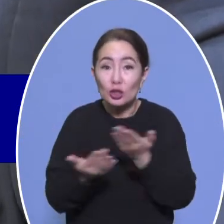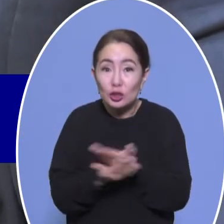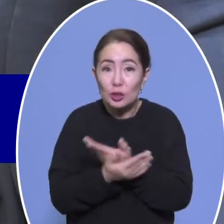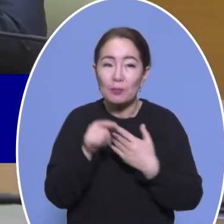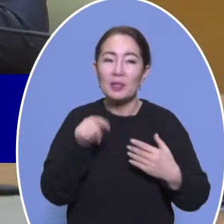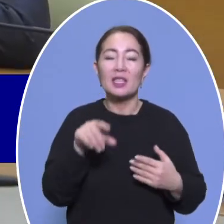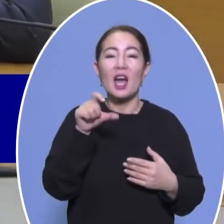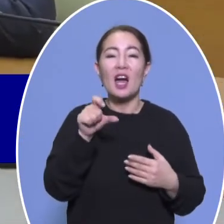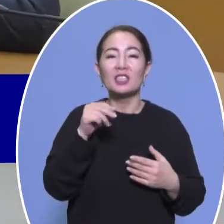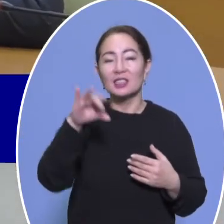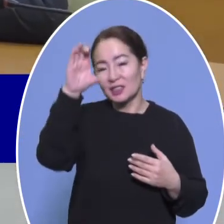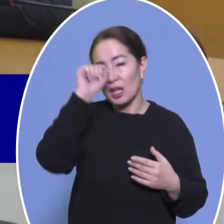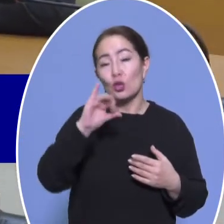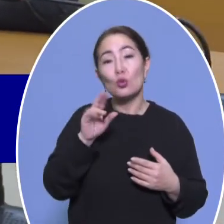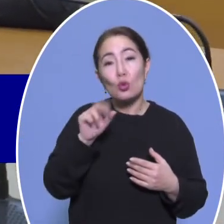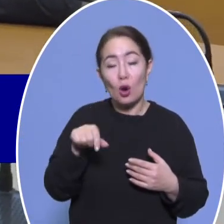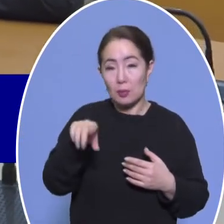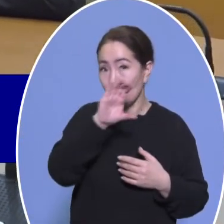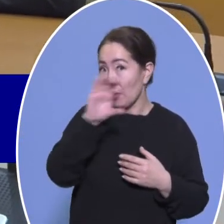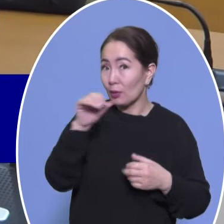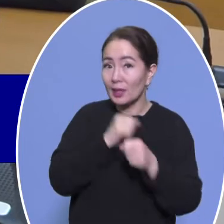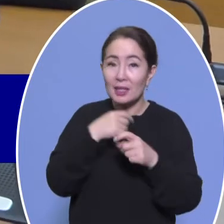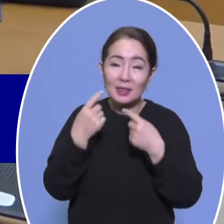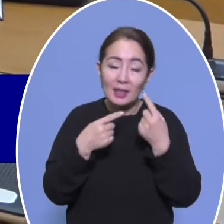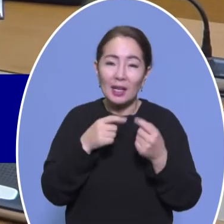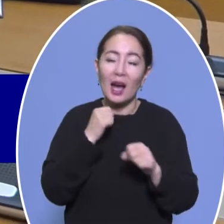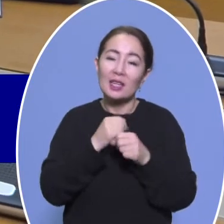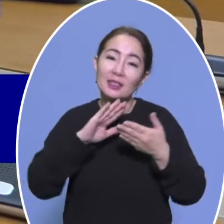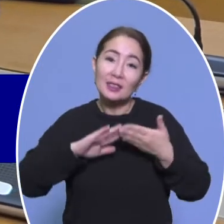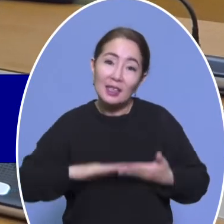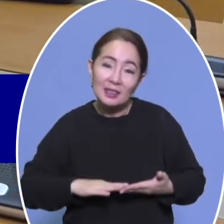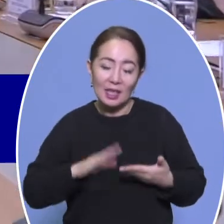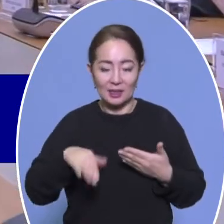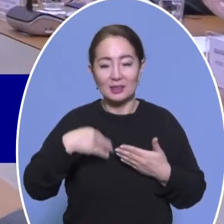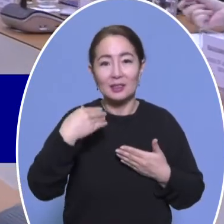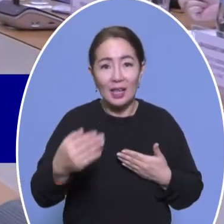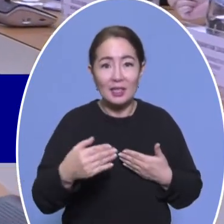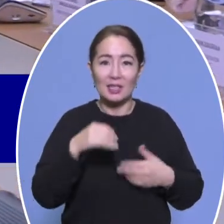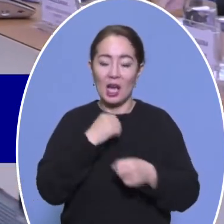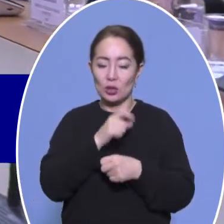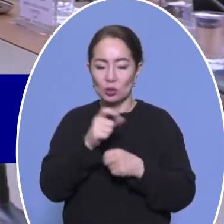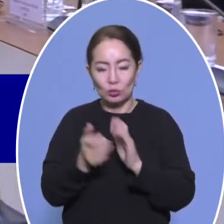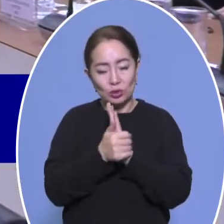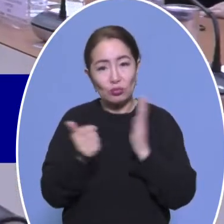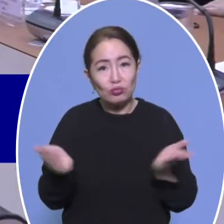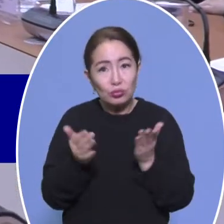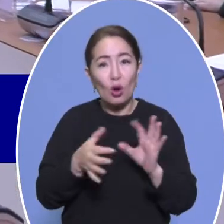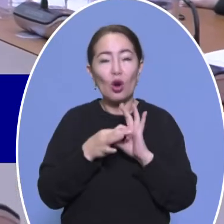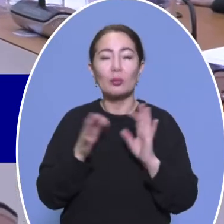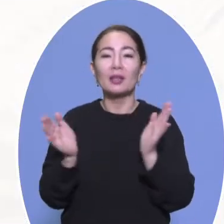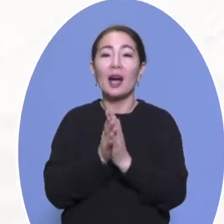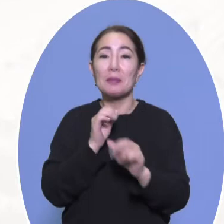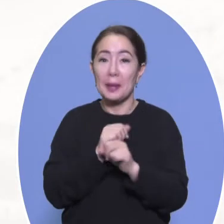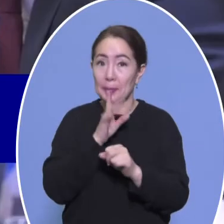сайд Эвкоп тус байгуулгын хилтэс албадаа зочилж үйл ажиллагаатай танилцсан цаашид албан хаагчдыг чадваржуулах чиглэлээр хамтран